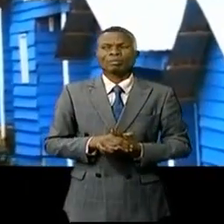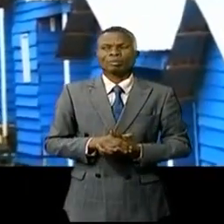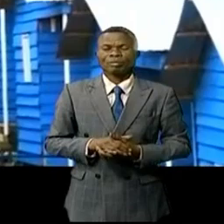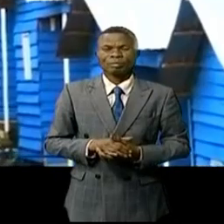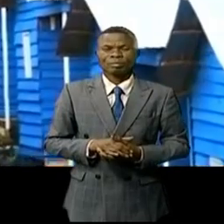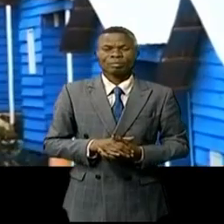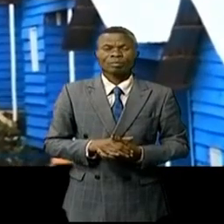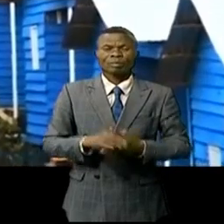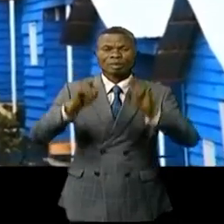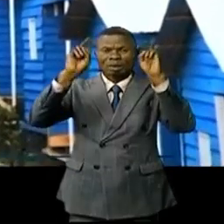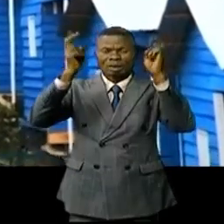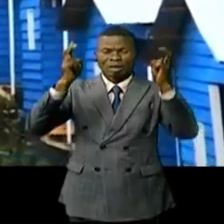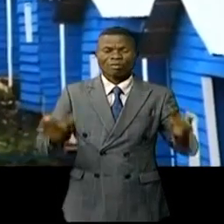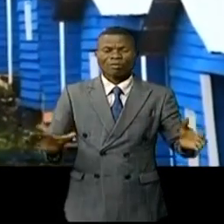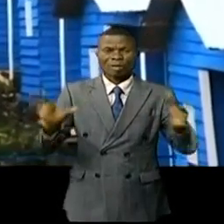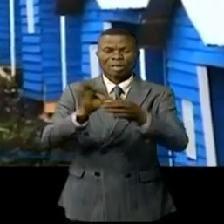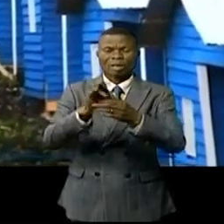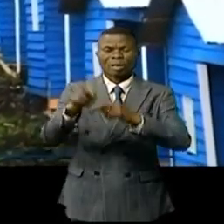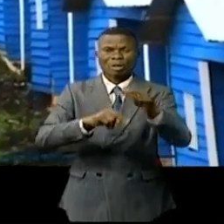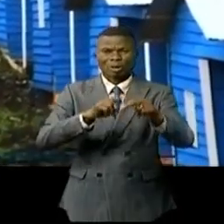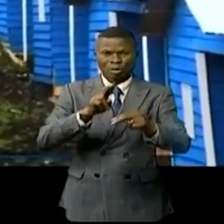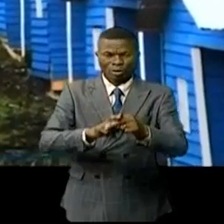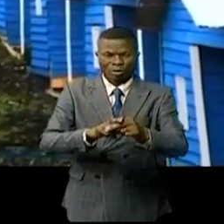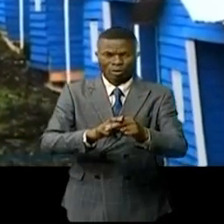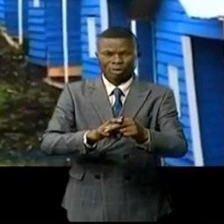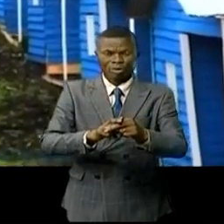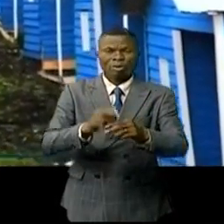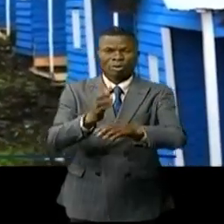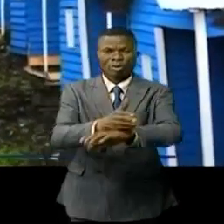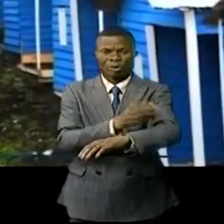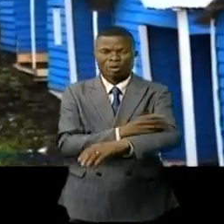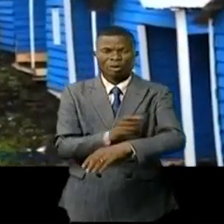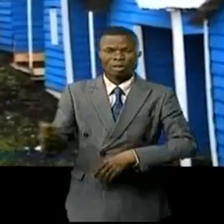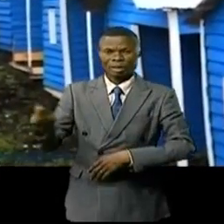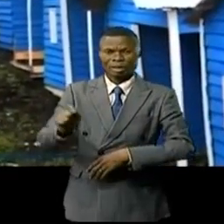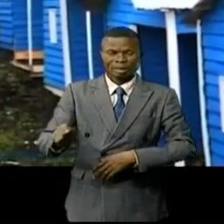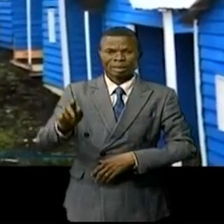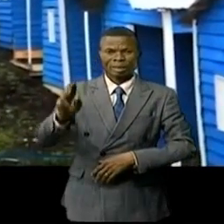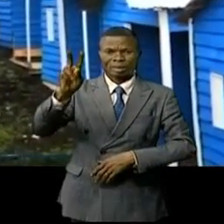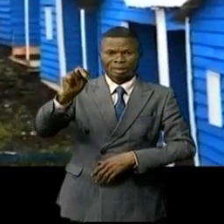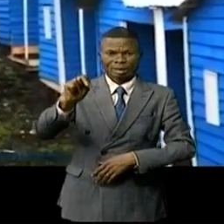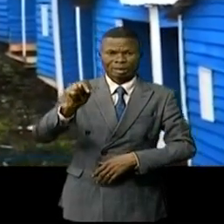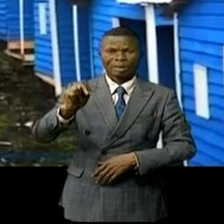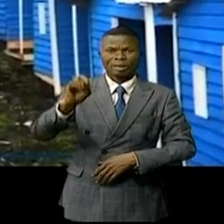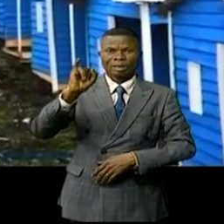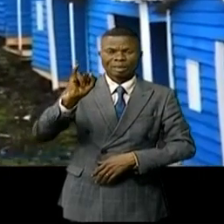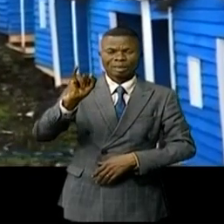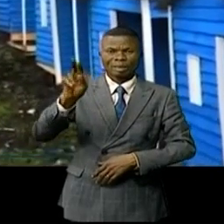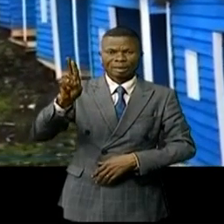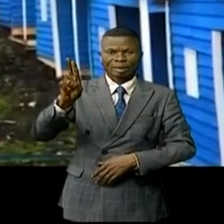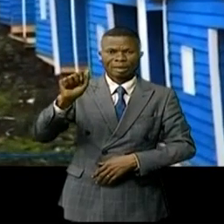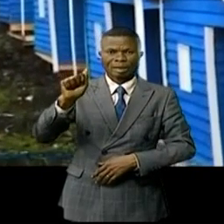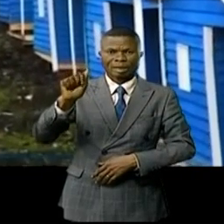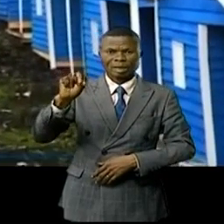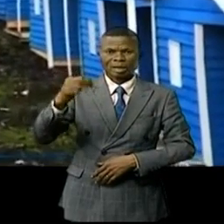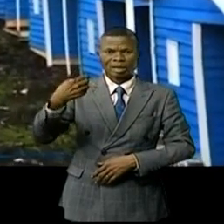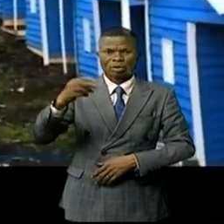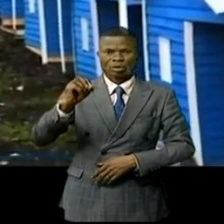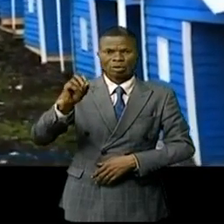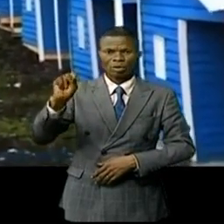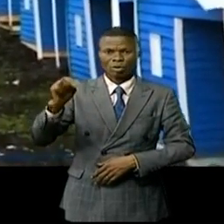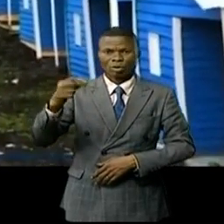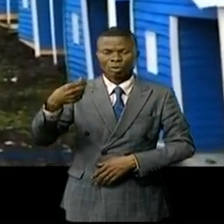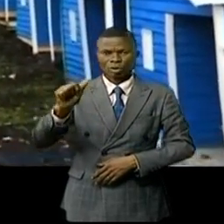la cité de cohésion nationale a pris corps dans le territoire des Nyiragongo. Nous sommes en province du Nord Kivu, un